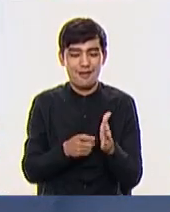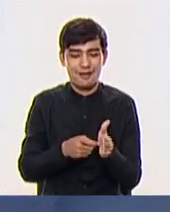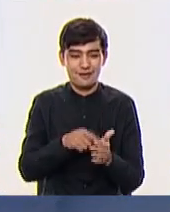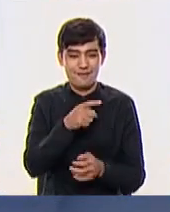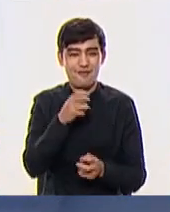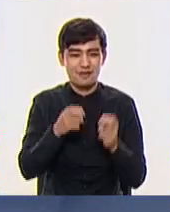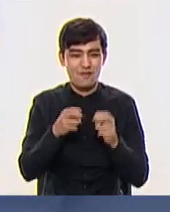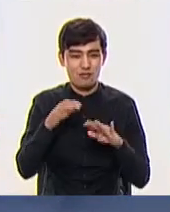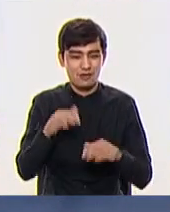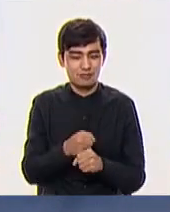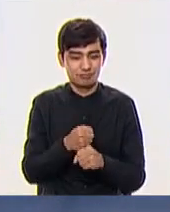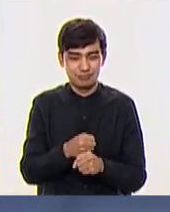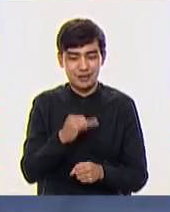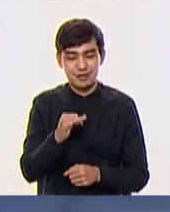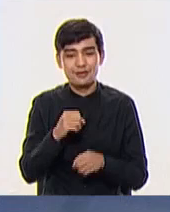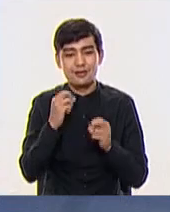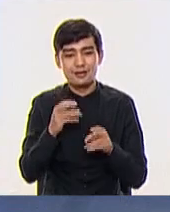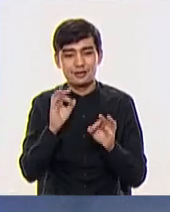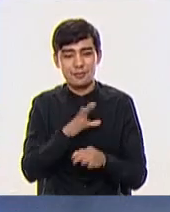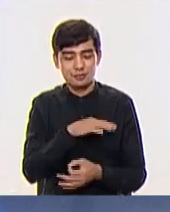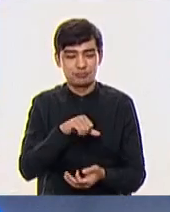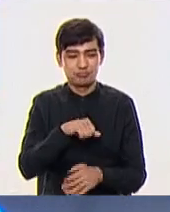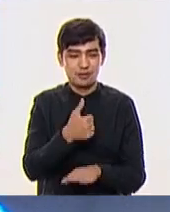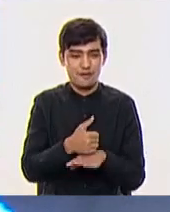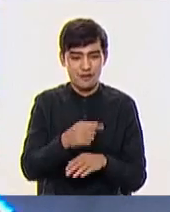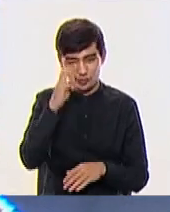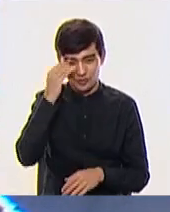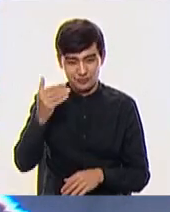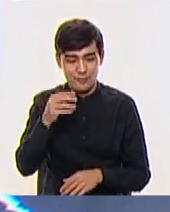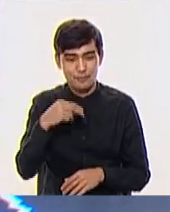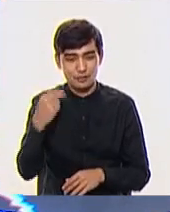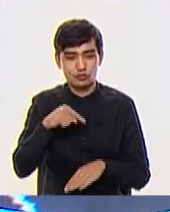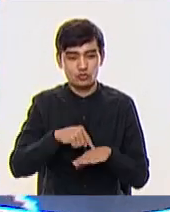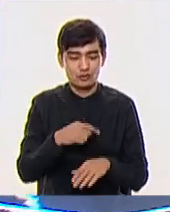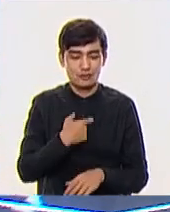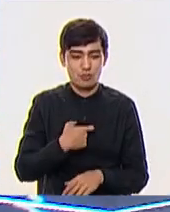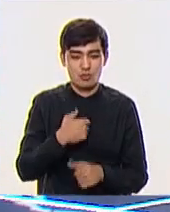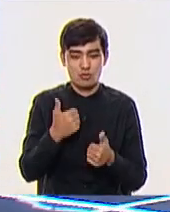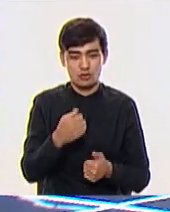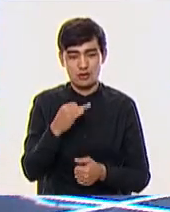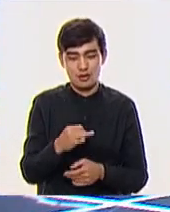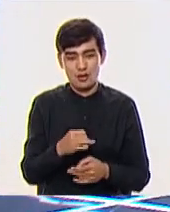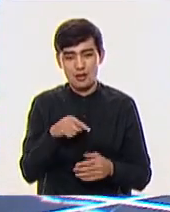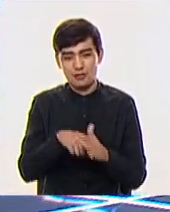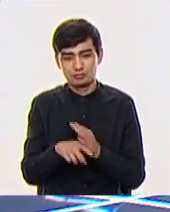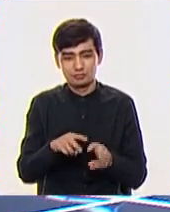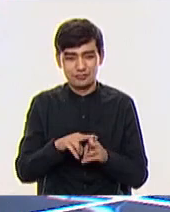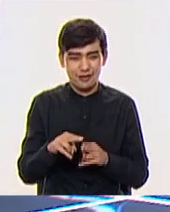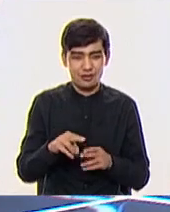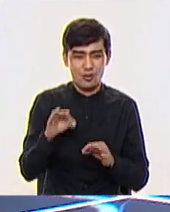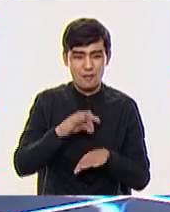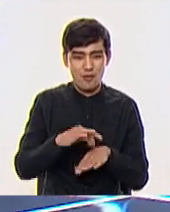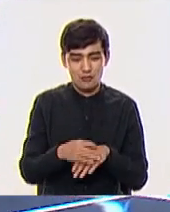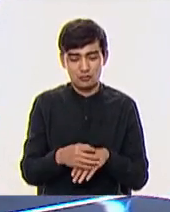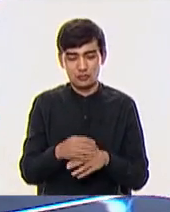фармацевтическом заводе как рассказал пресс-секретарь главы государства президент чувствуют себя хорошо никаких побочных эффектов